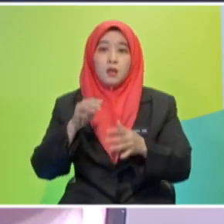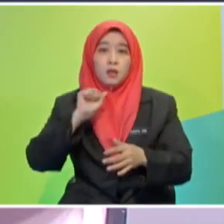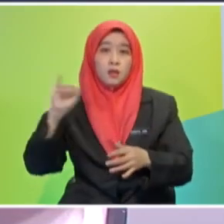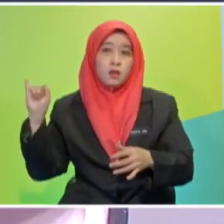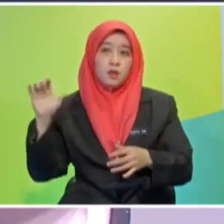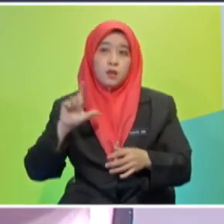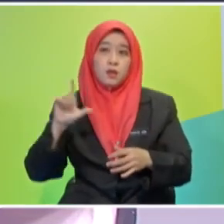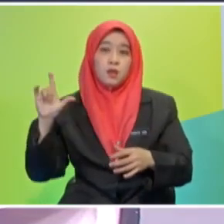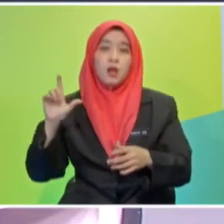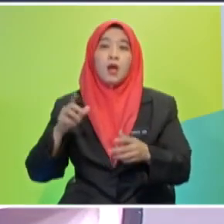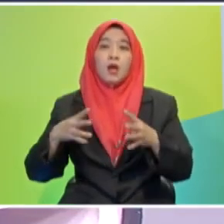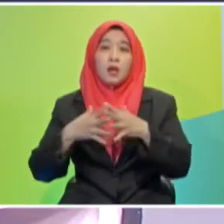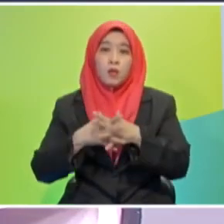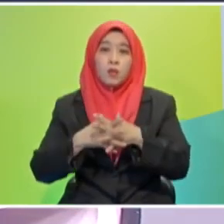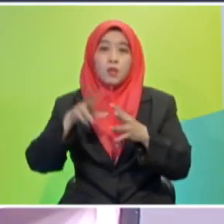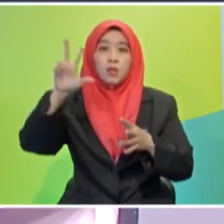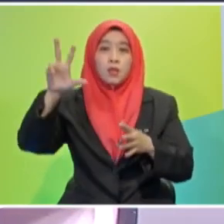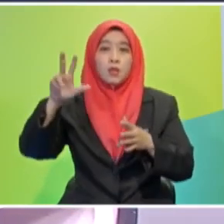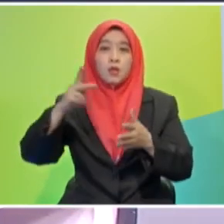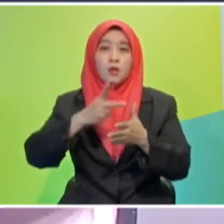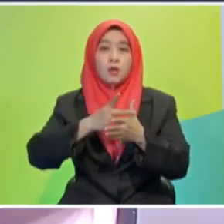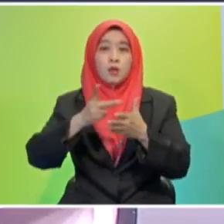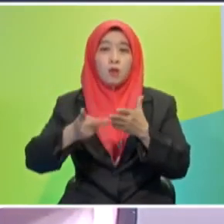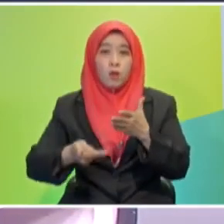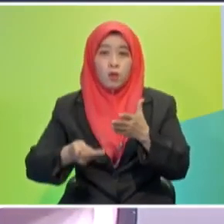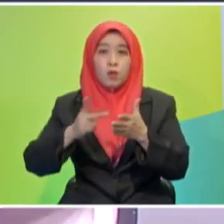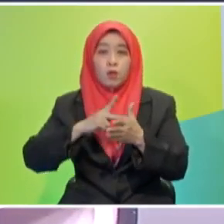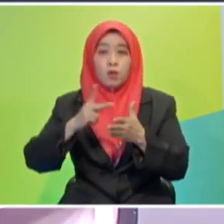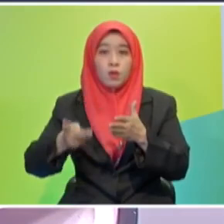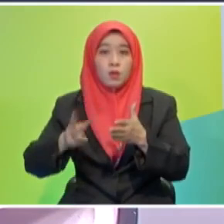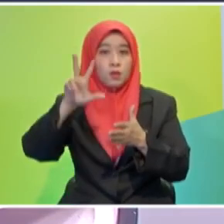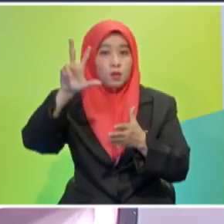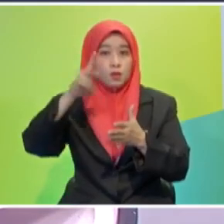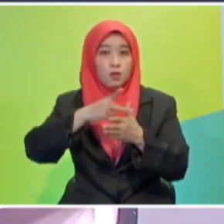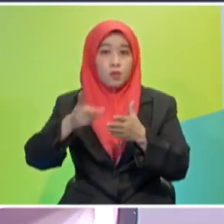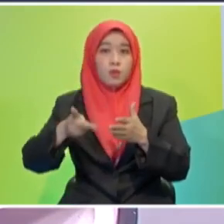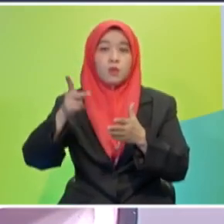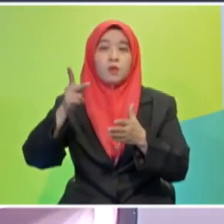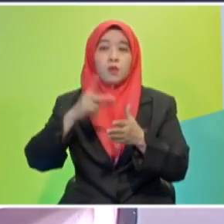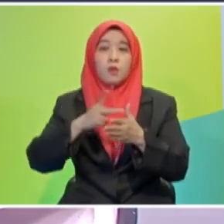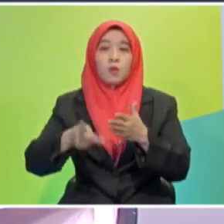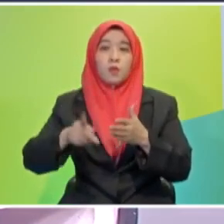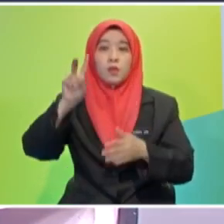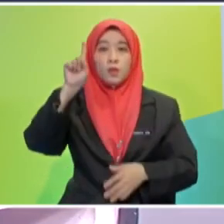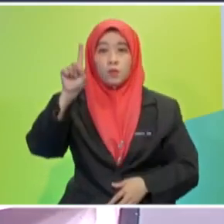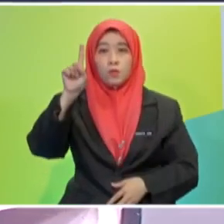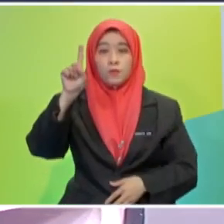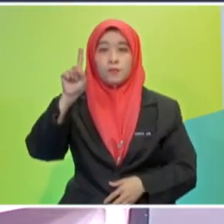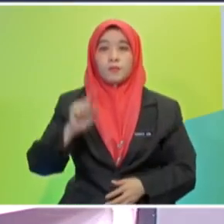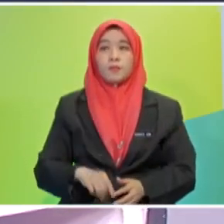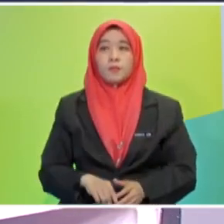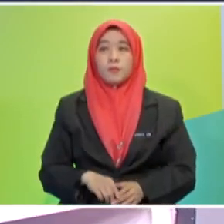3 komponen. Okey, gabungan 3 komponen iaitu komponen yang pertama. Okey, cikgu ada